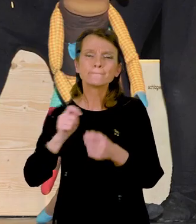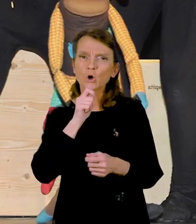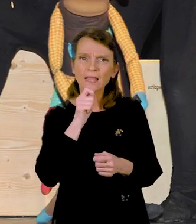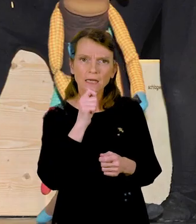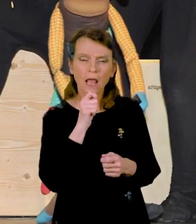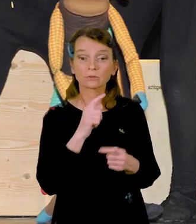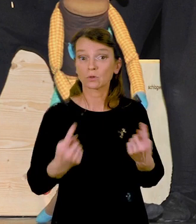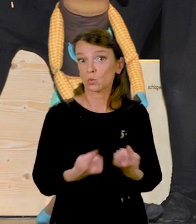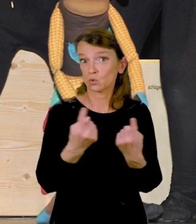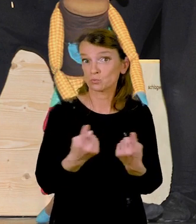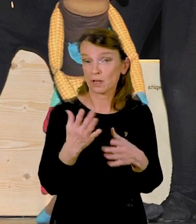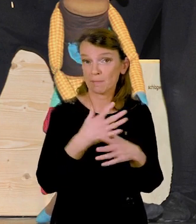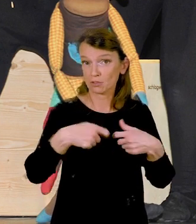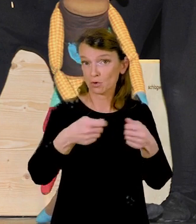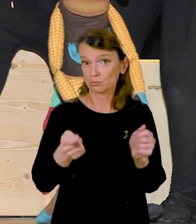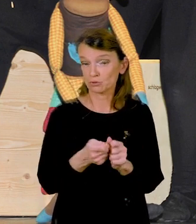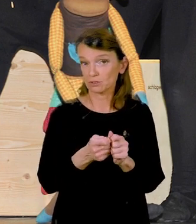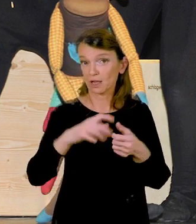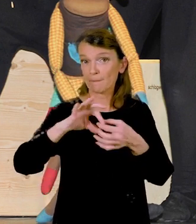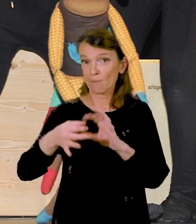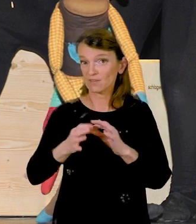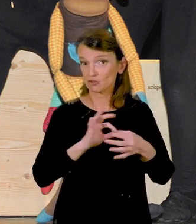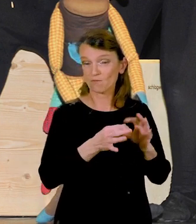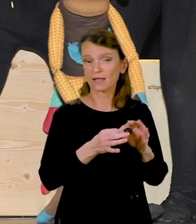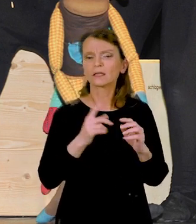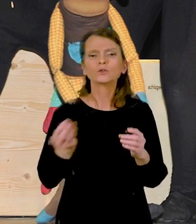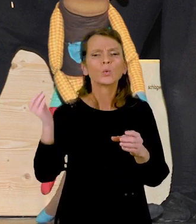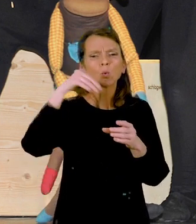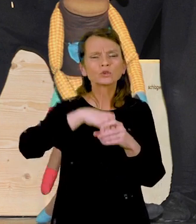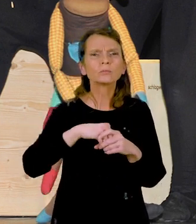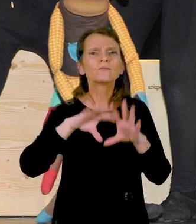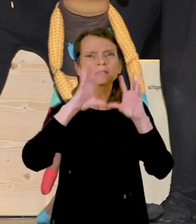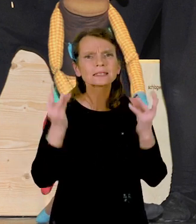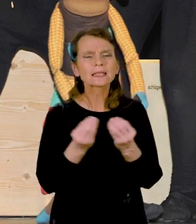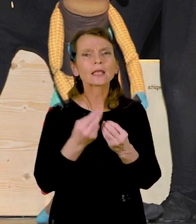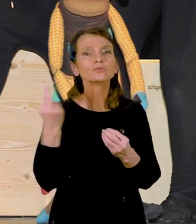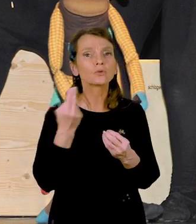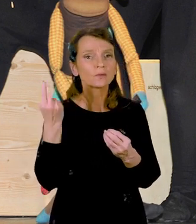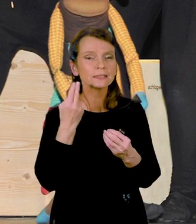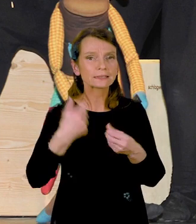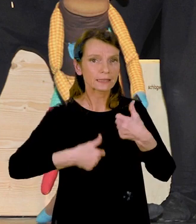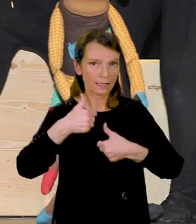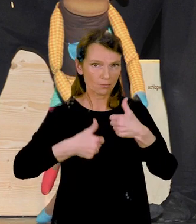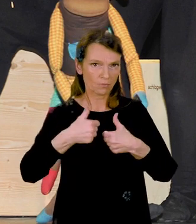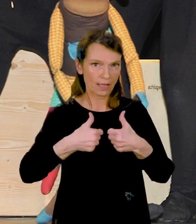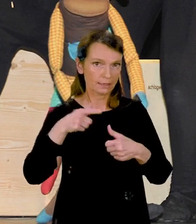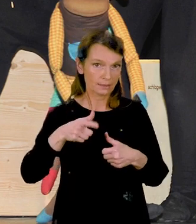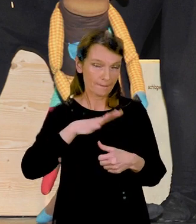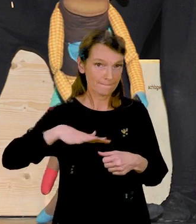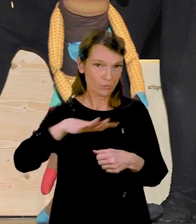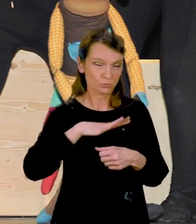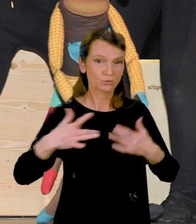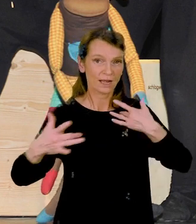in spodbujevalec medobčinskega povezovanja ter udeležb vseslovenskih tekmovanjih na področju gledališča.